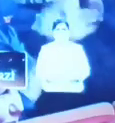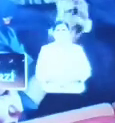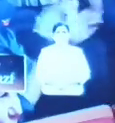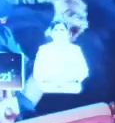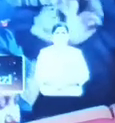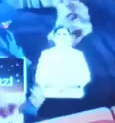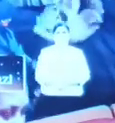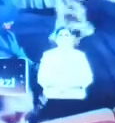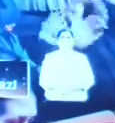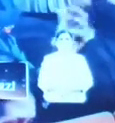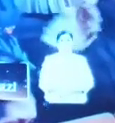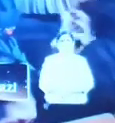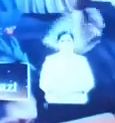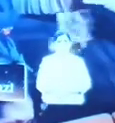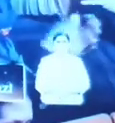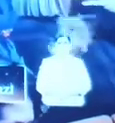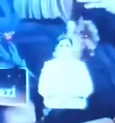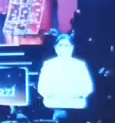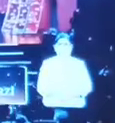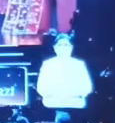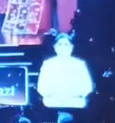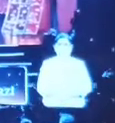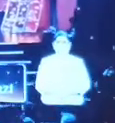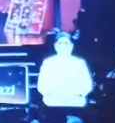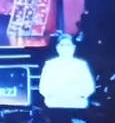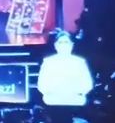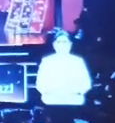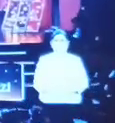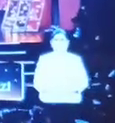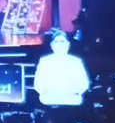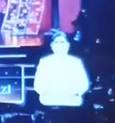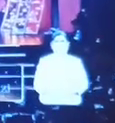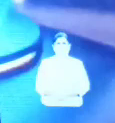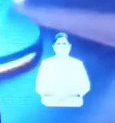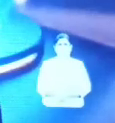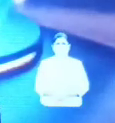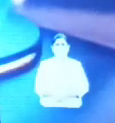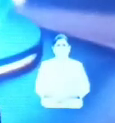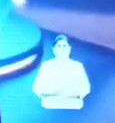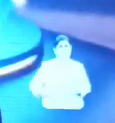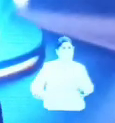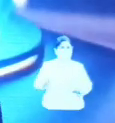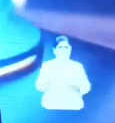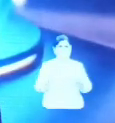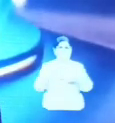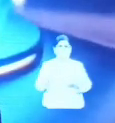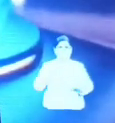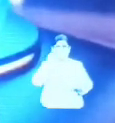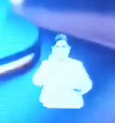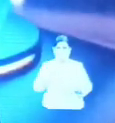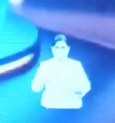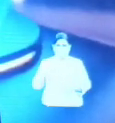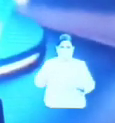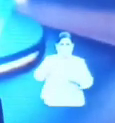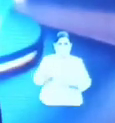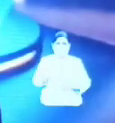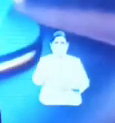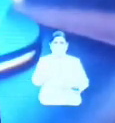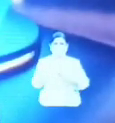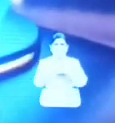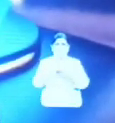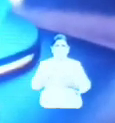مردم، من دیشب که کامنت ها رو میخوندم، خیلی ها موافق این بودن که حقش بوده و سال هاست